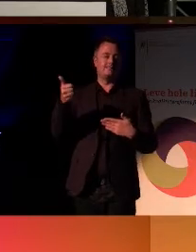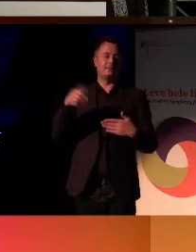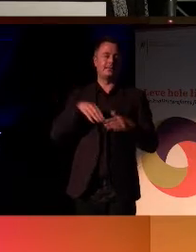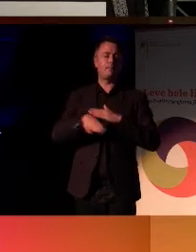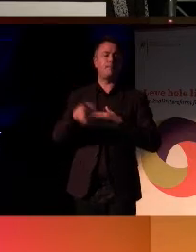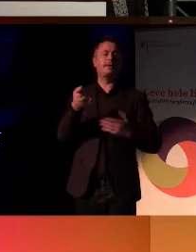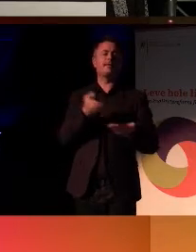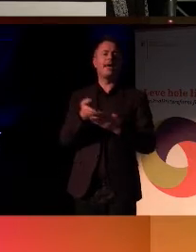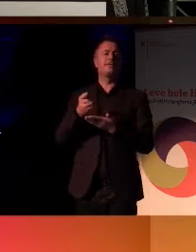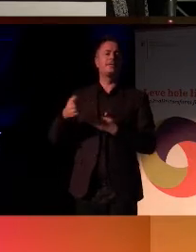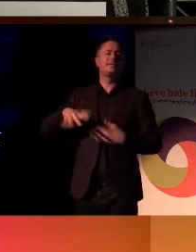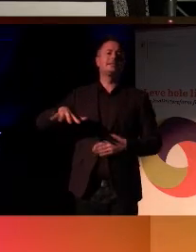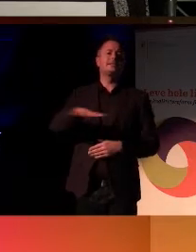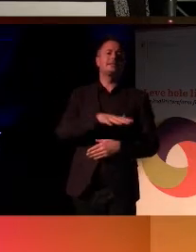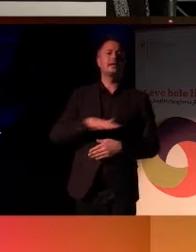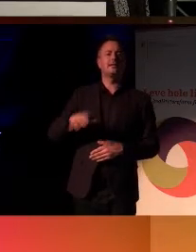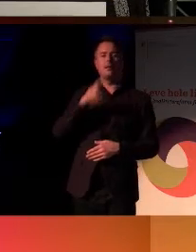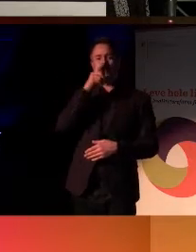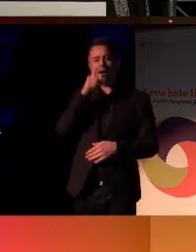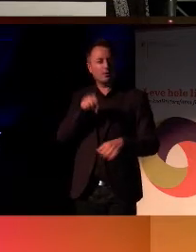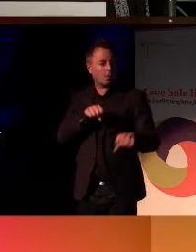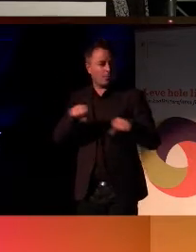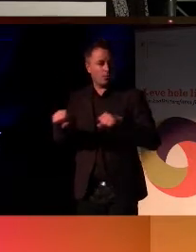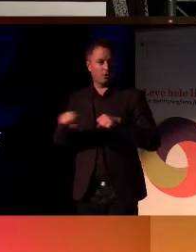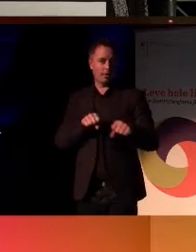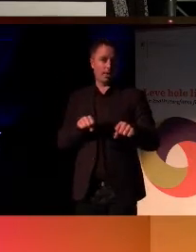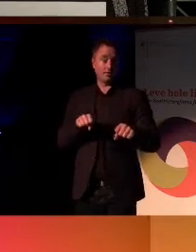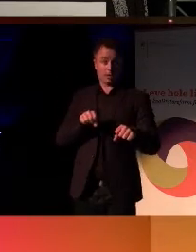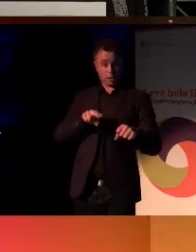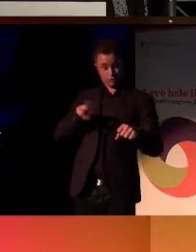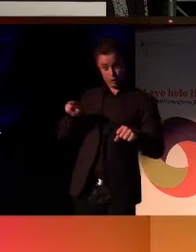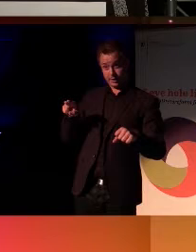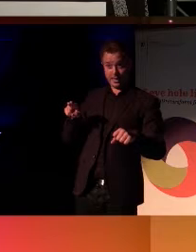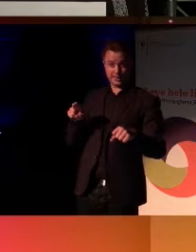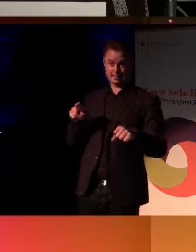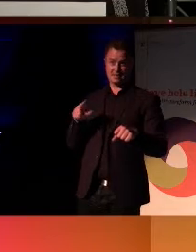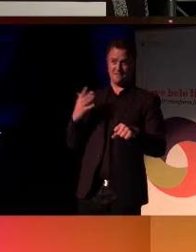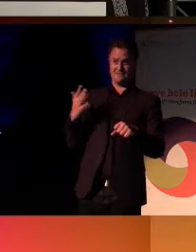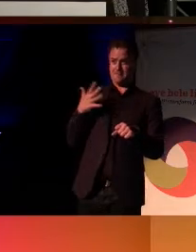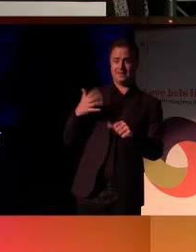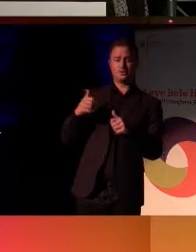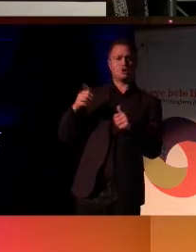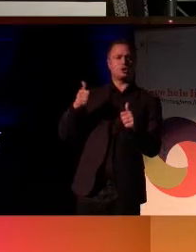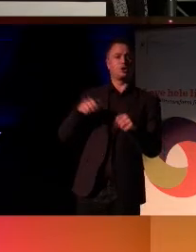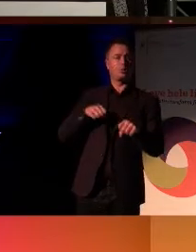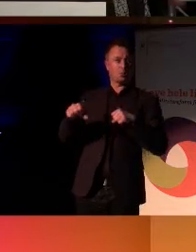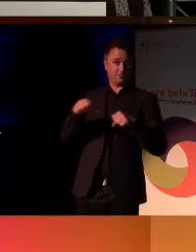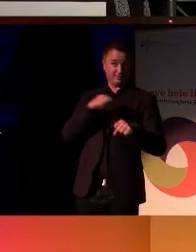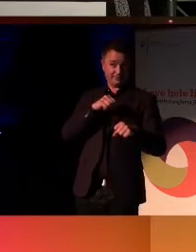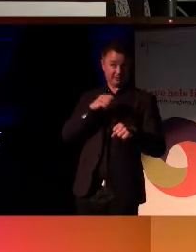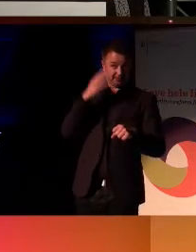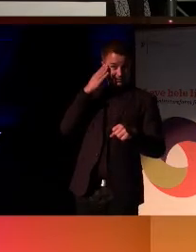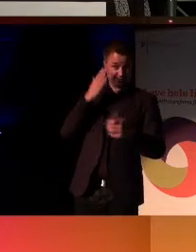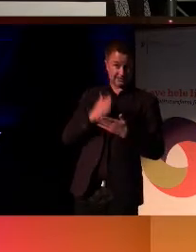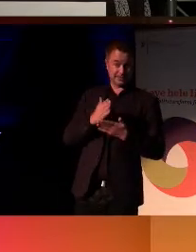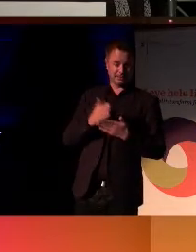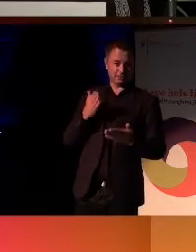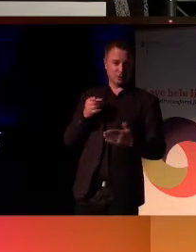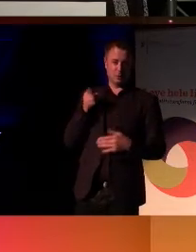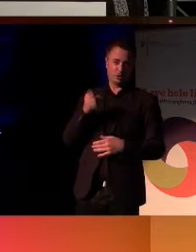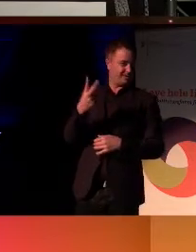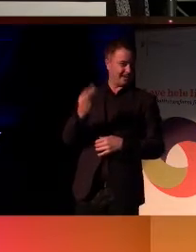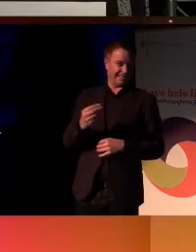et hjemmetjenestedistrikt i Bærum kommune, som Norges femte største kommune, så vidt jeg vet, med 130 000 innbyggere eller